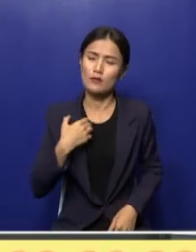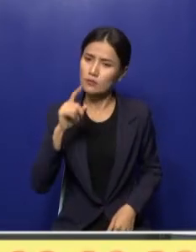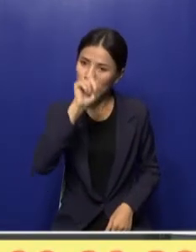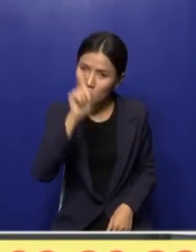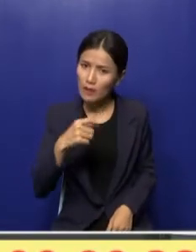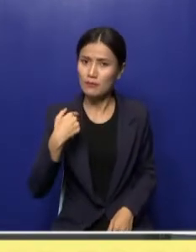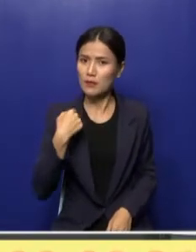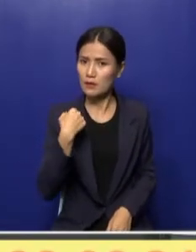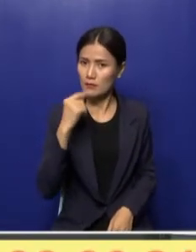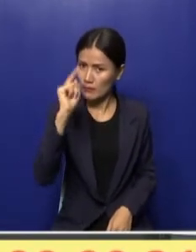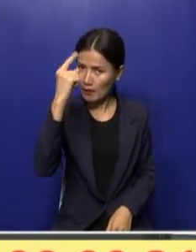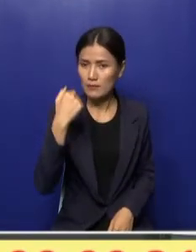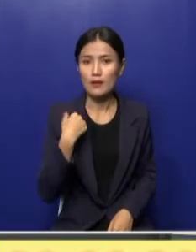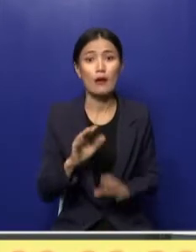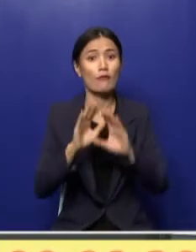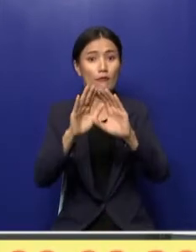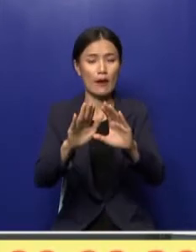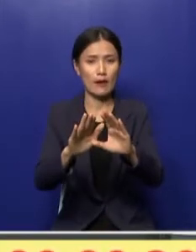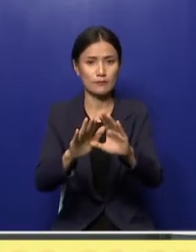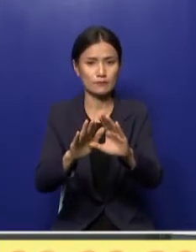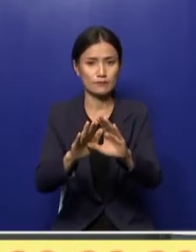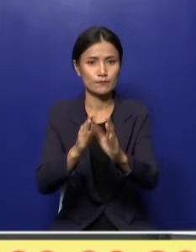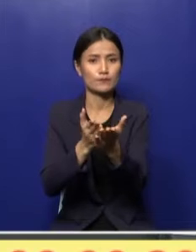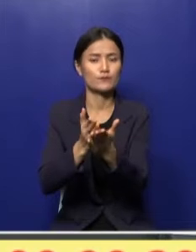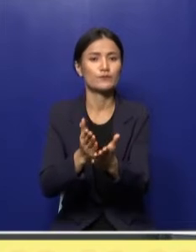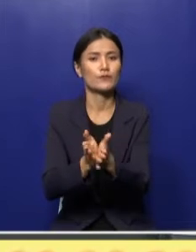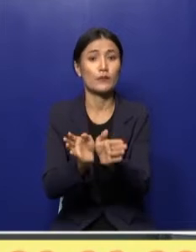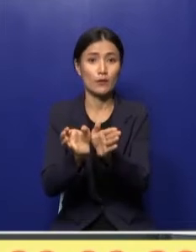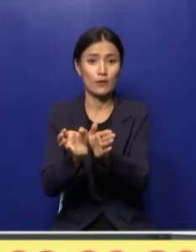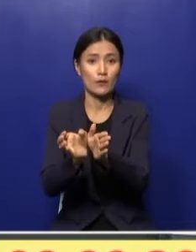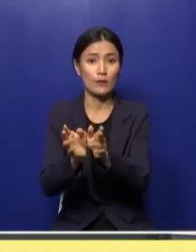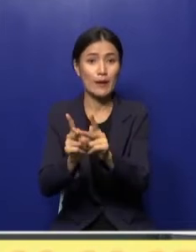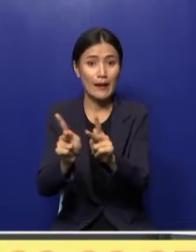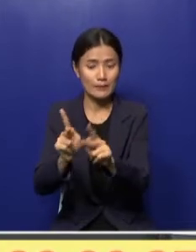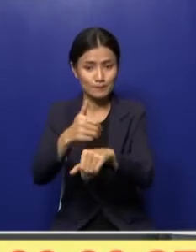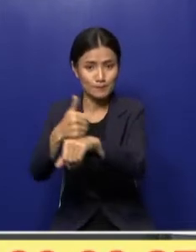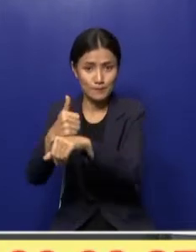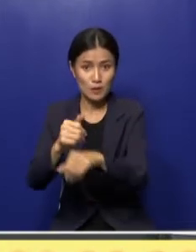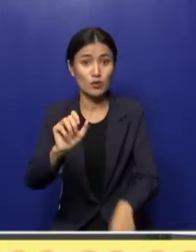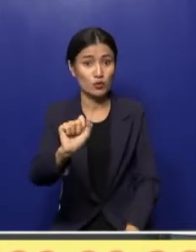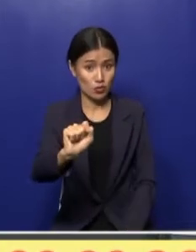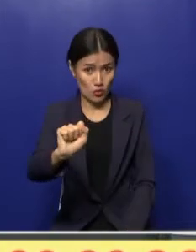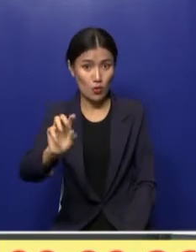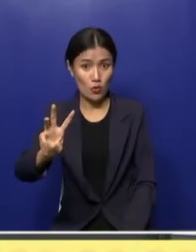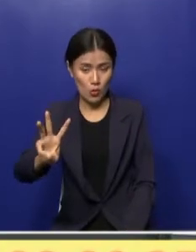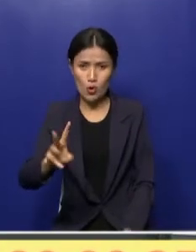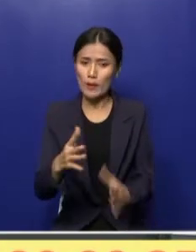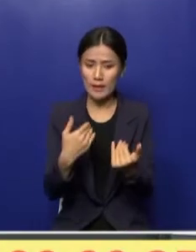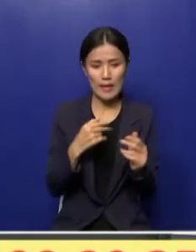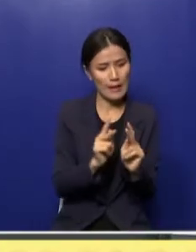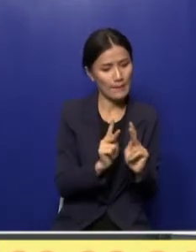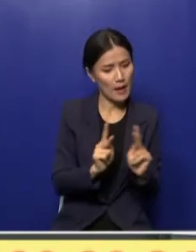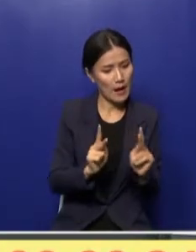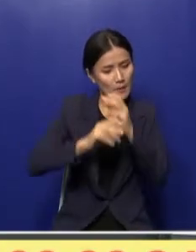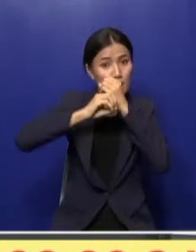พ่อสังเกตผ่านท่านประธานไปถึงวิปวุฒิสภากรรมการกตใชนั้นเป็นเรื่องที่เกี่ยวข้องกับการ